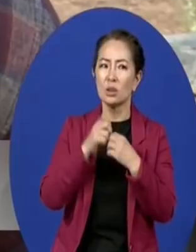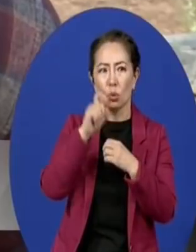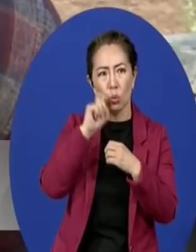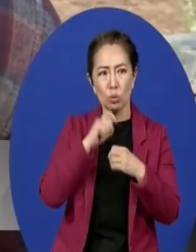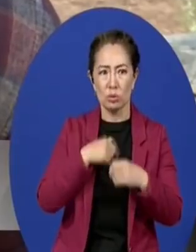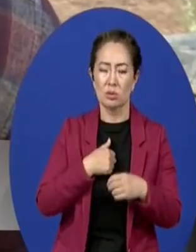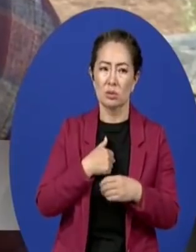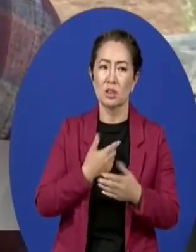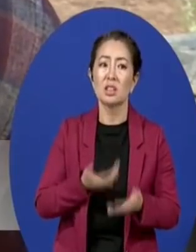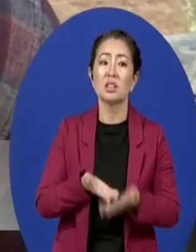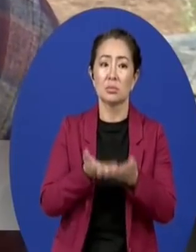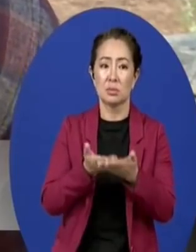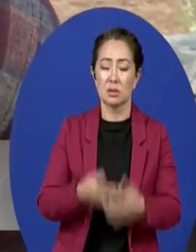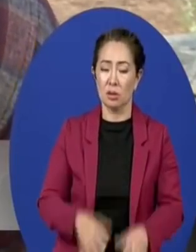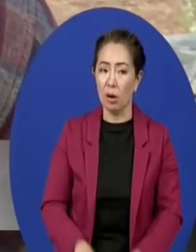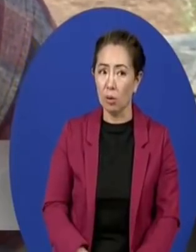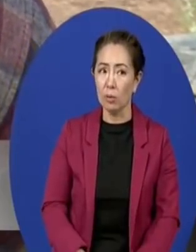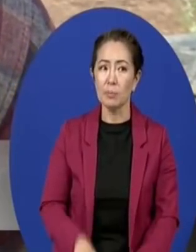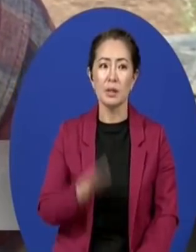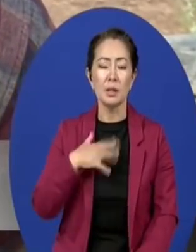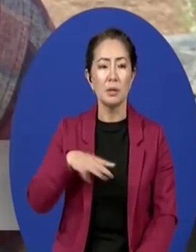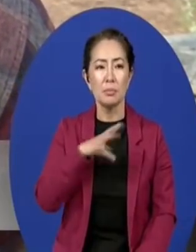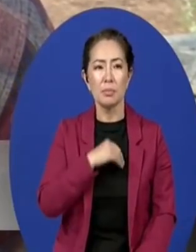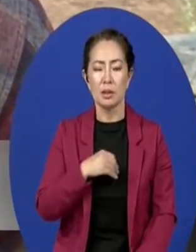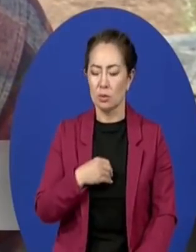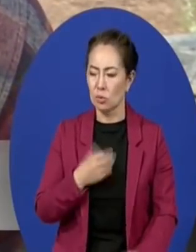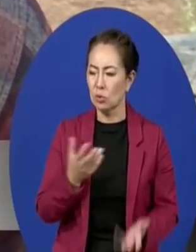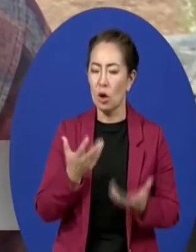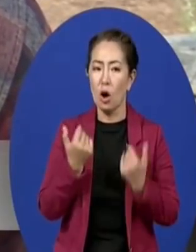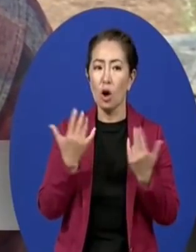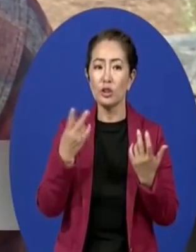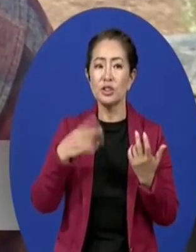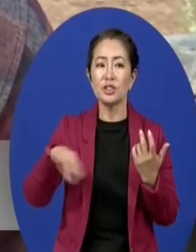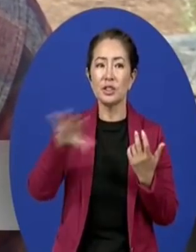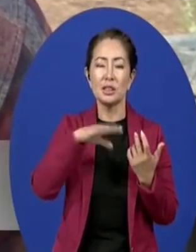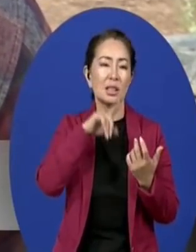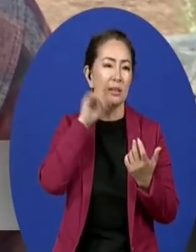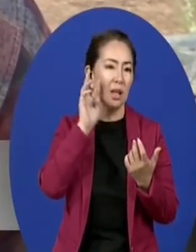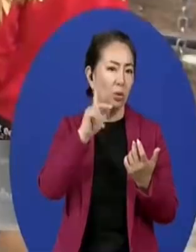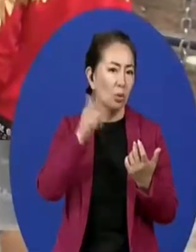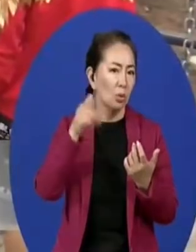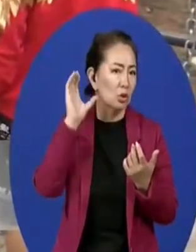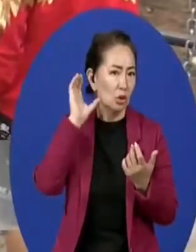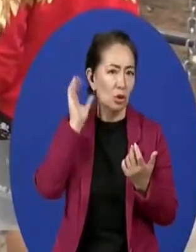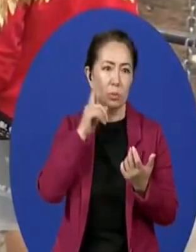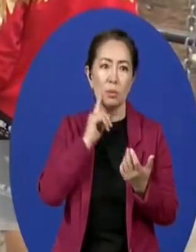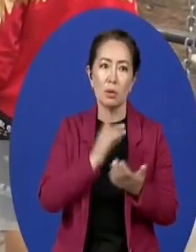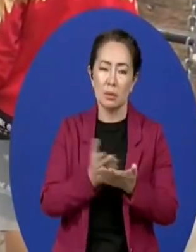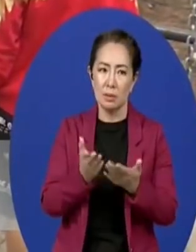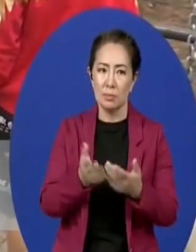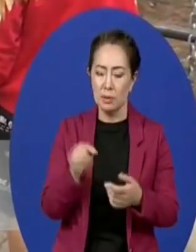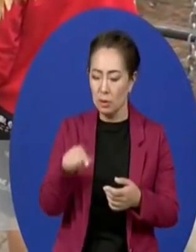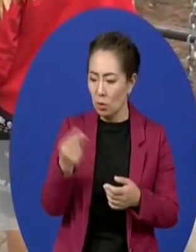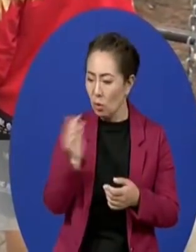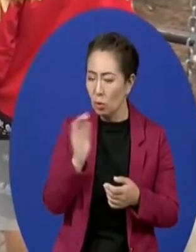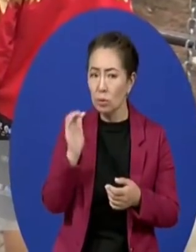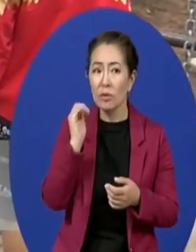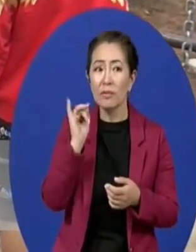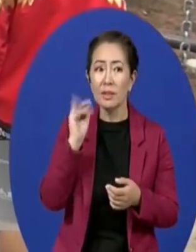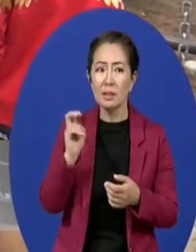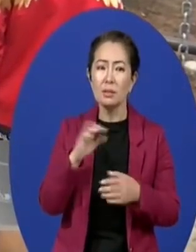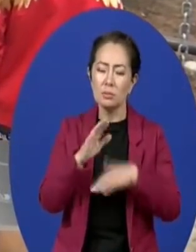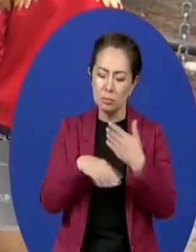гэснээсээ өдөрлөө дэмжиж байна. Тэгэхээр бид нар бол олон нийтийн одоо залуучуудын үгийг сонсож байна. Энд үнгүү фитнес бий